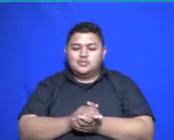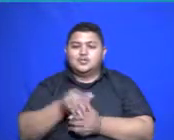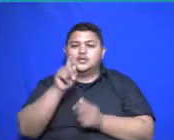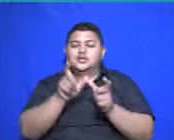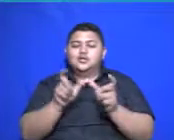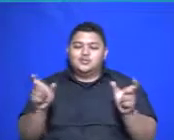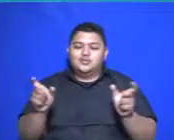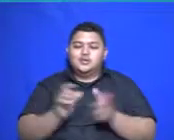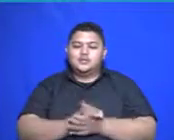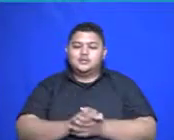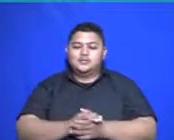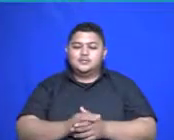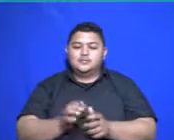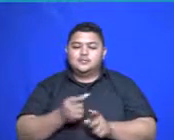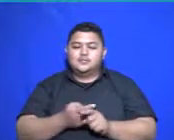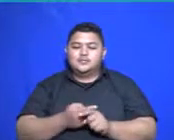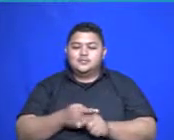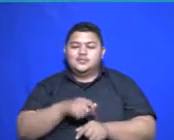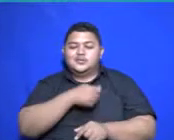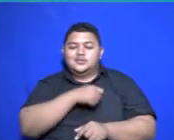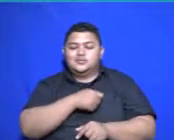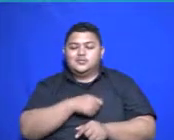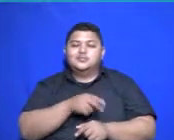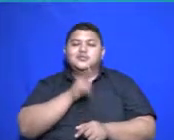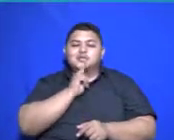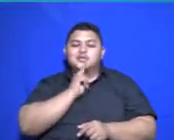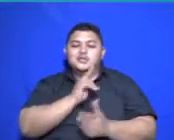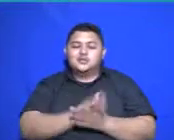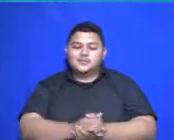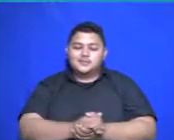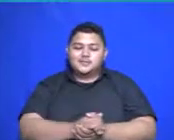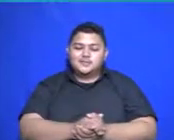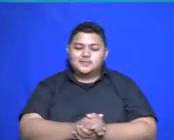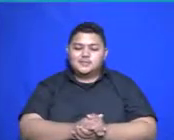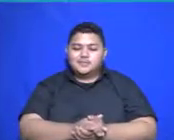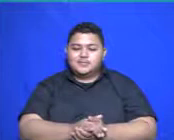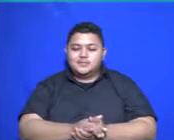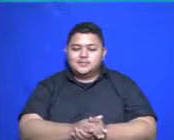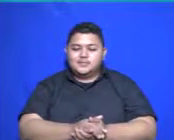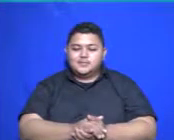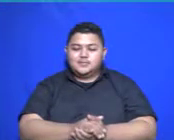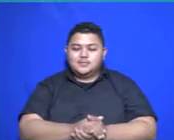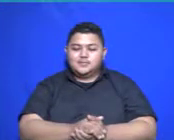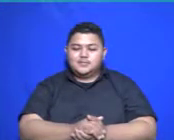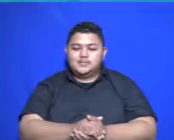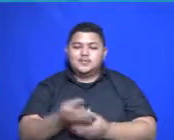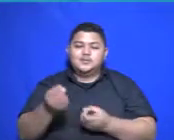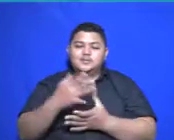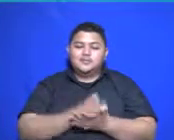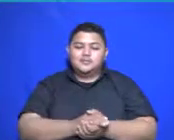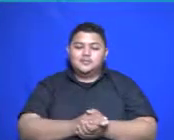kutipan dari seorang Perdana Menteri Inggris di abad 19, Benjamin Disraeli, yang mengatakan